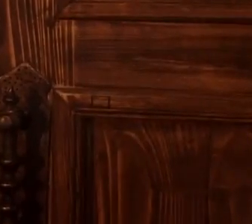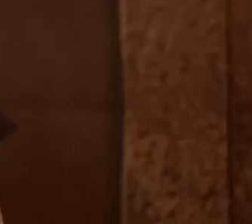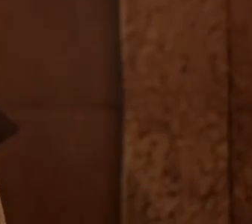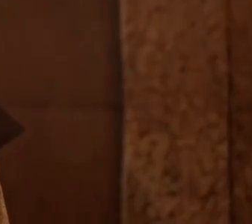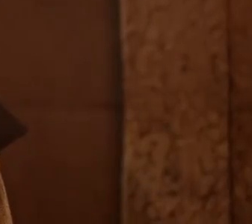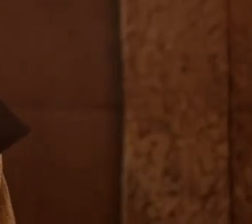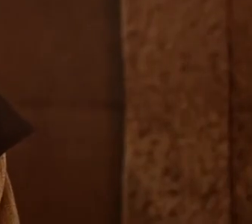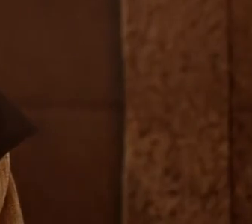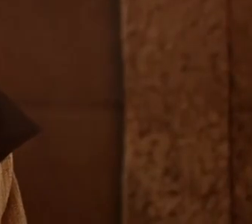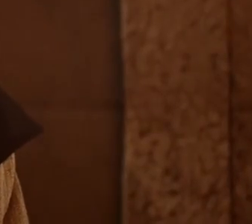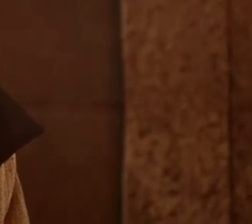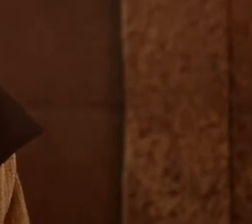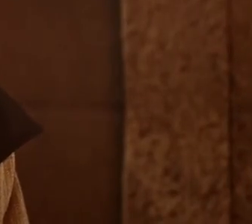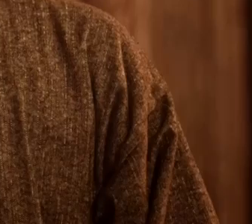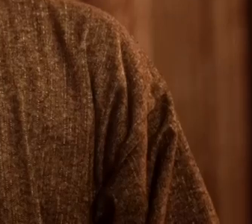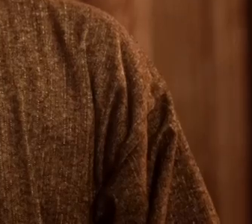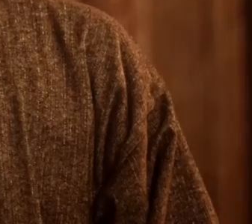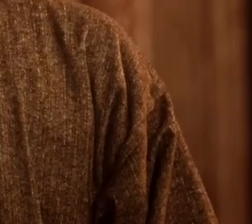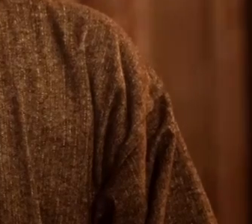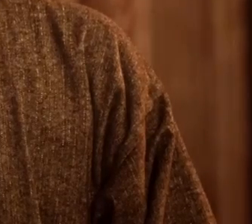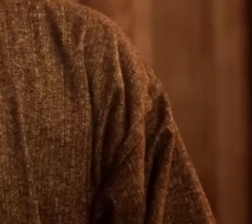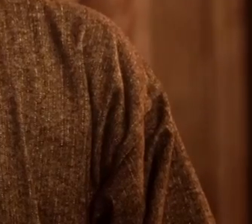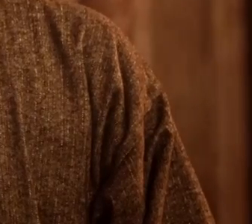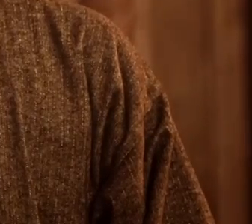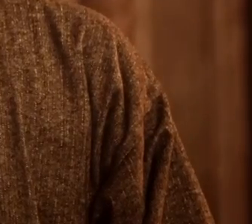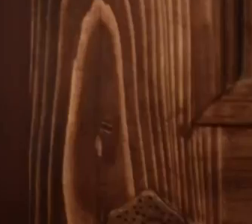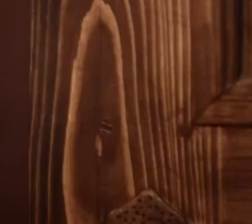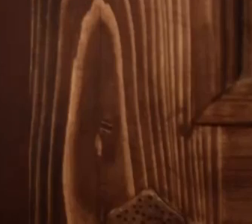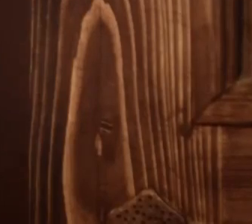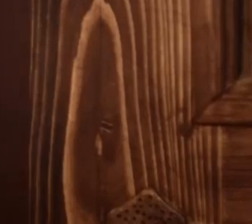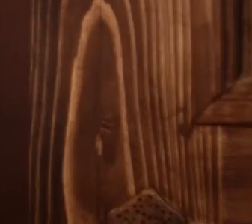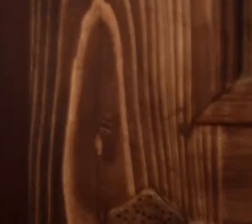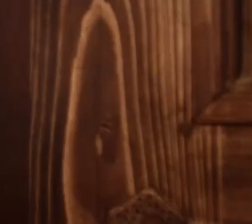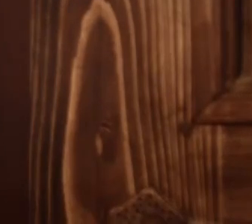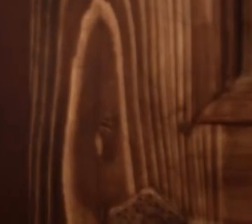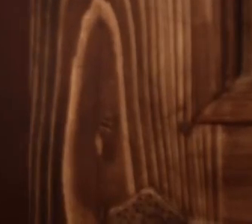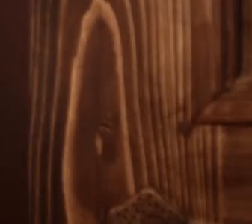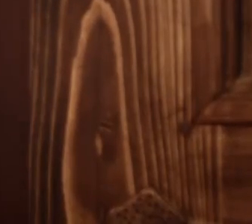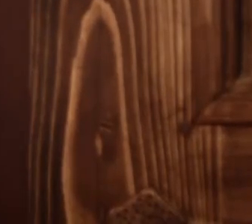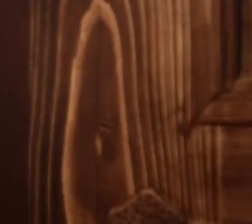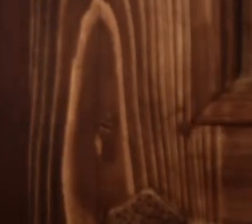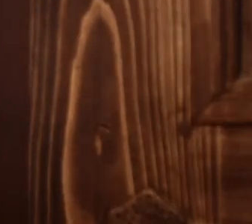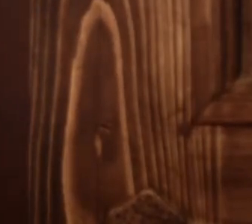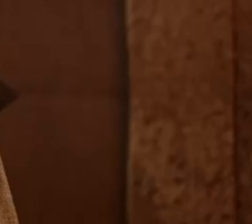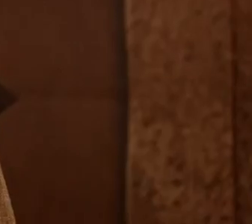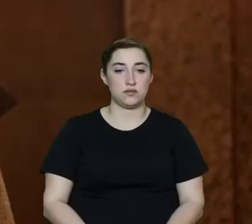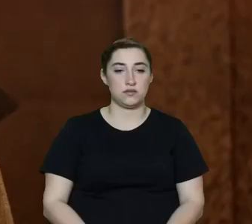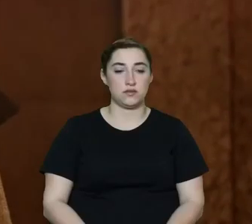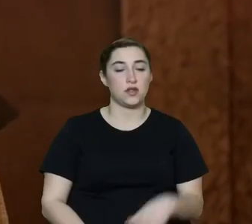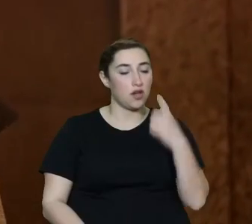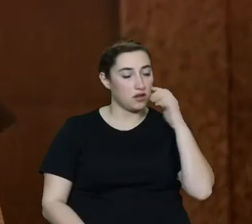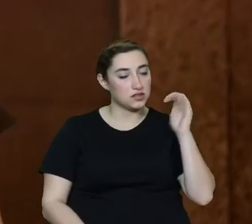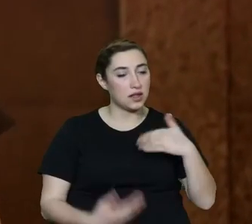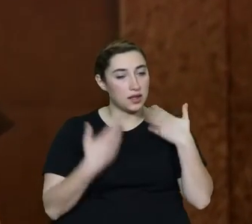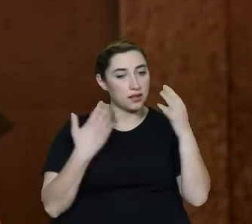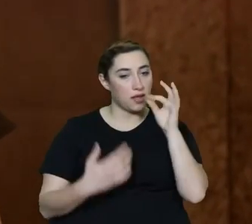çıkıp kapıyı aralık bıraktı. Şeyh şaşkın gözlerle Yunus'a bakmaya devam ediyor. Kasım kulağını kapıya verdi. Hoş